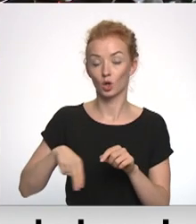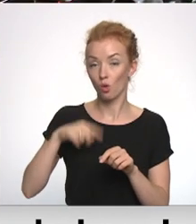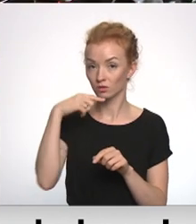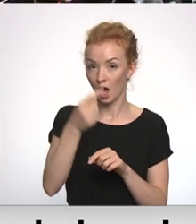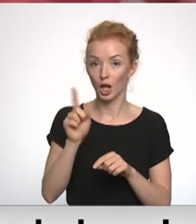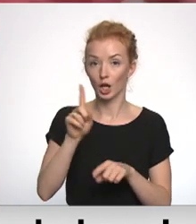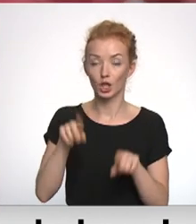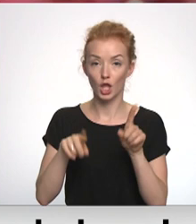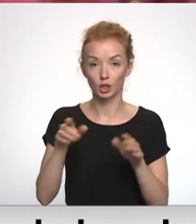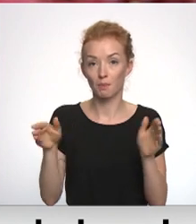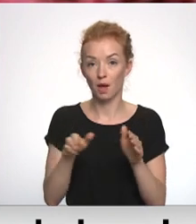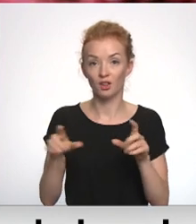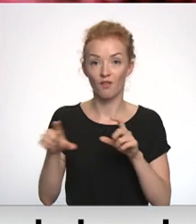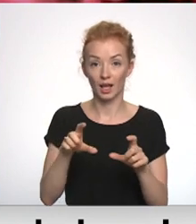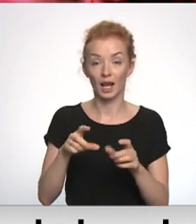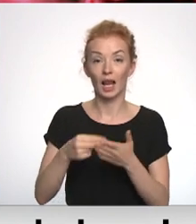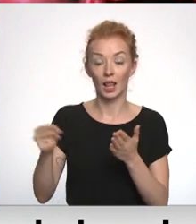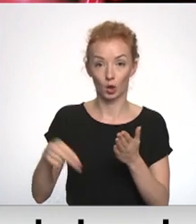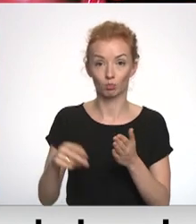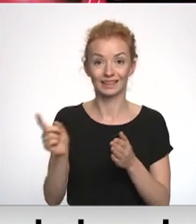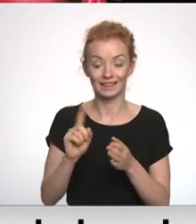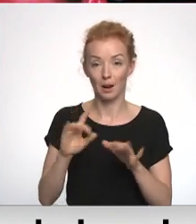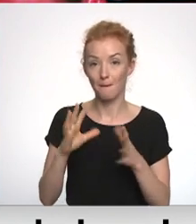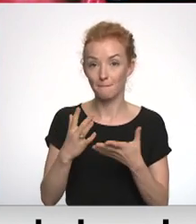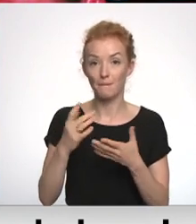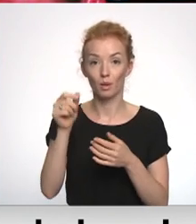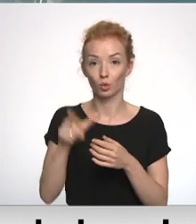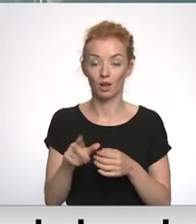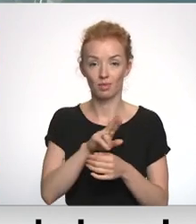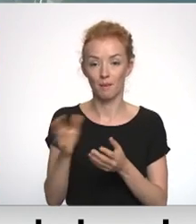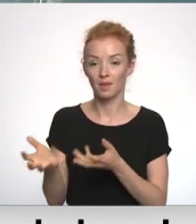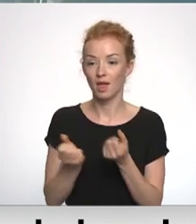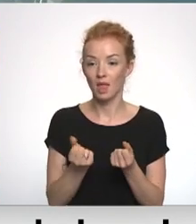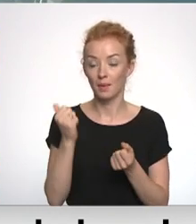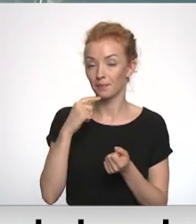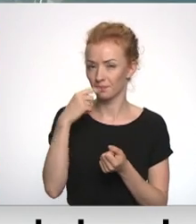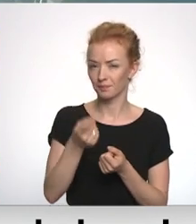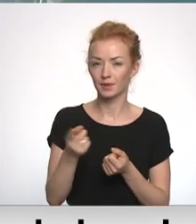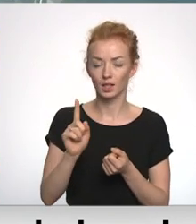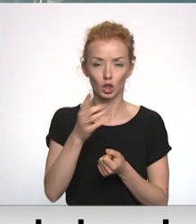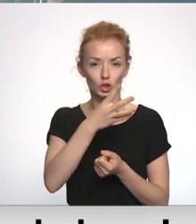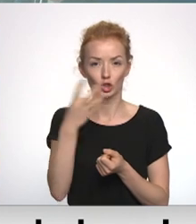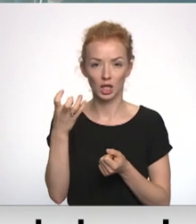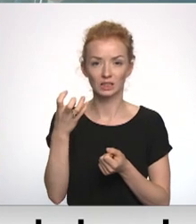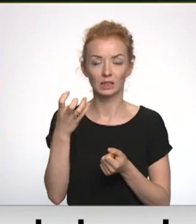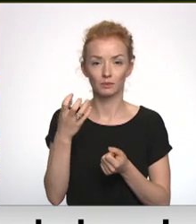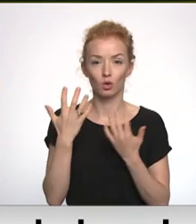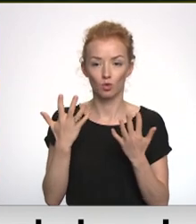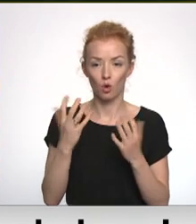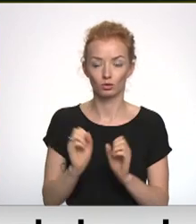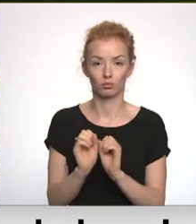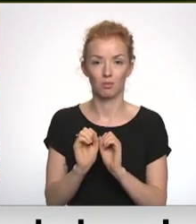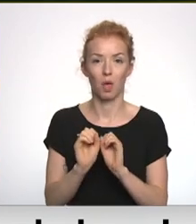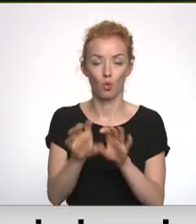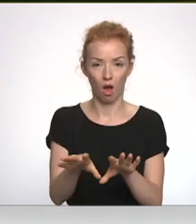Iespējams, daži mazie veikali līgumu parakstīšu, bet iepakojums tāpat nepieņem. Mums ir vairāk nekā 400 manuālās pieņemšanas vietas,